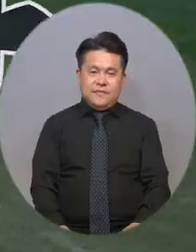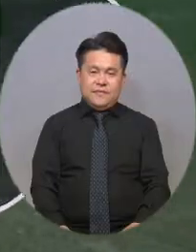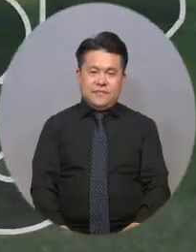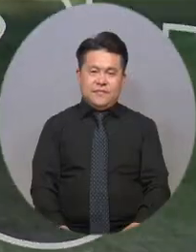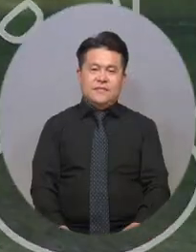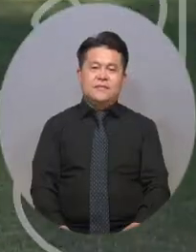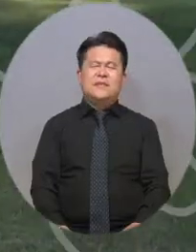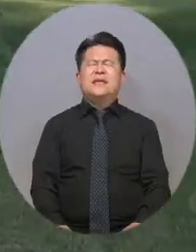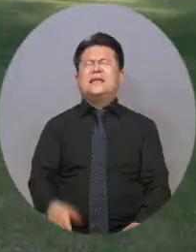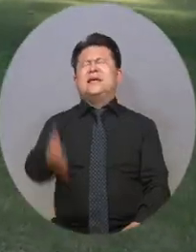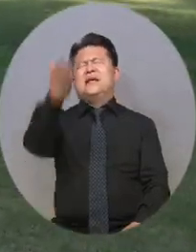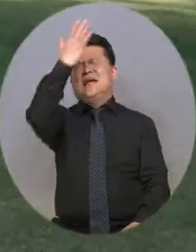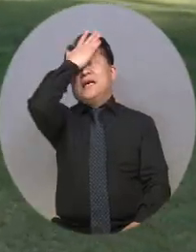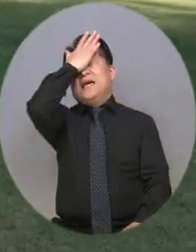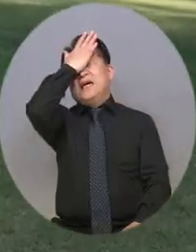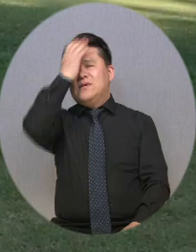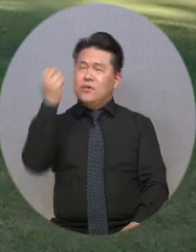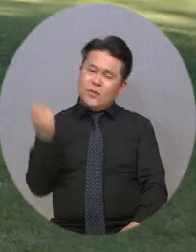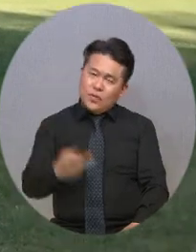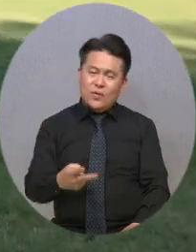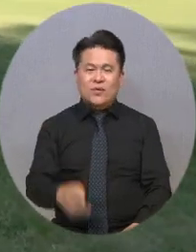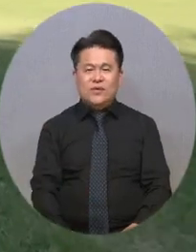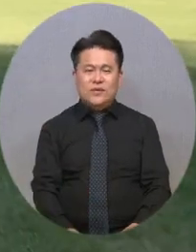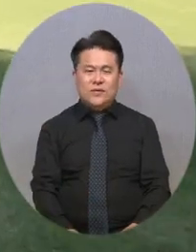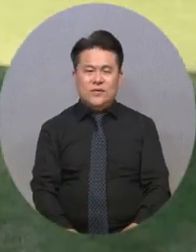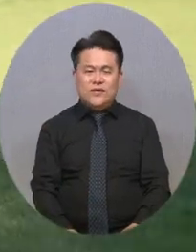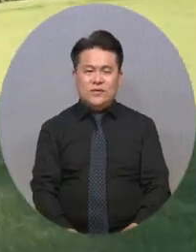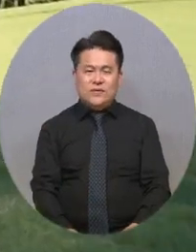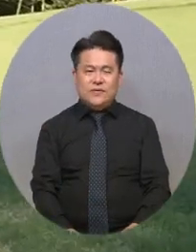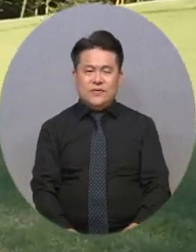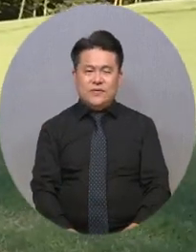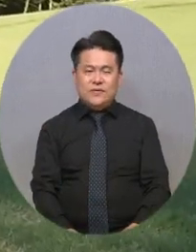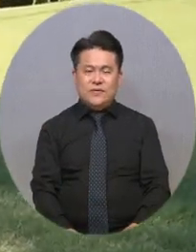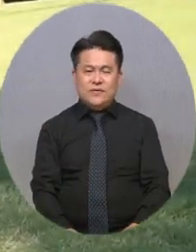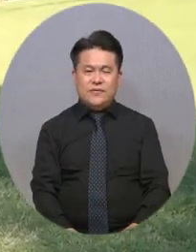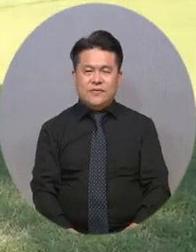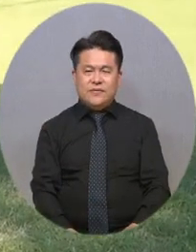아, 나 또 이래! 폰!